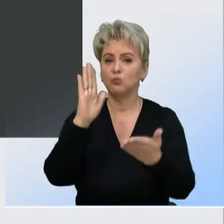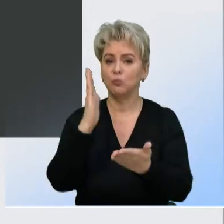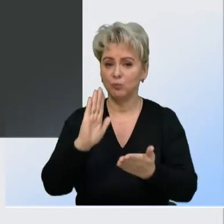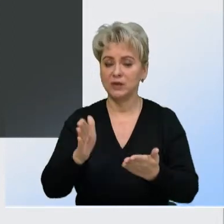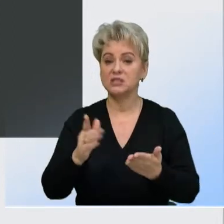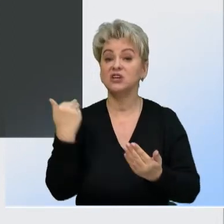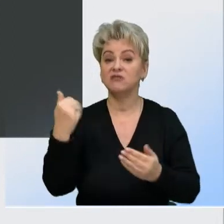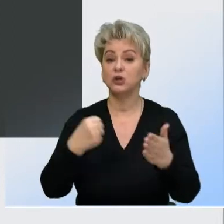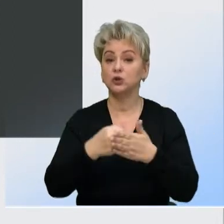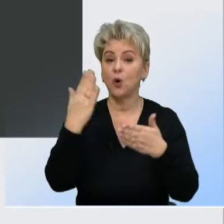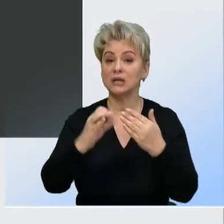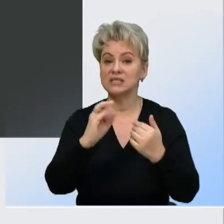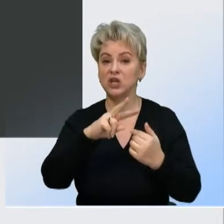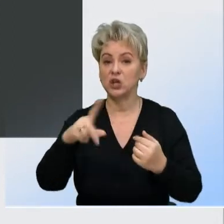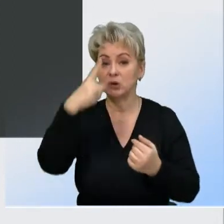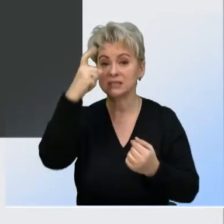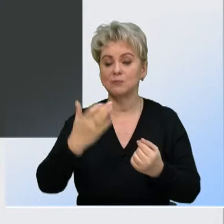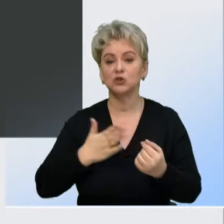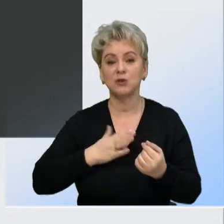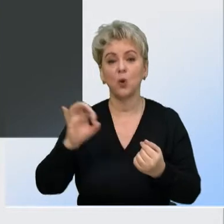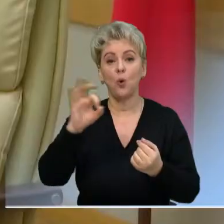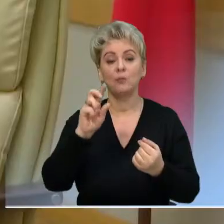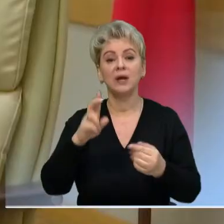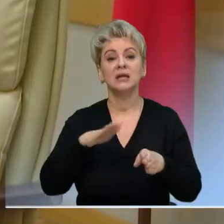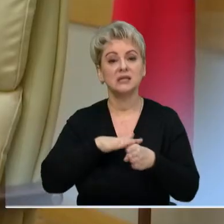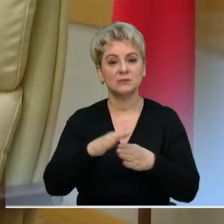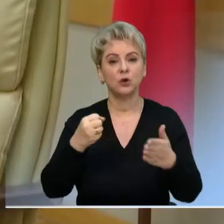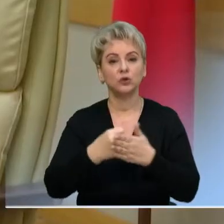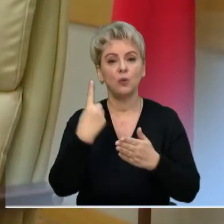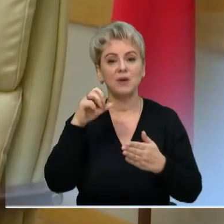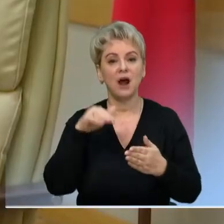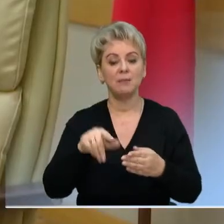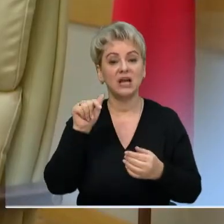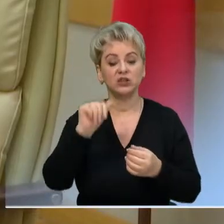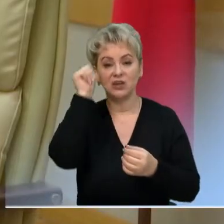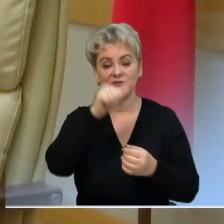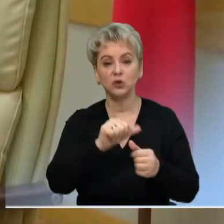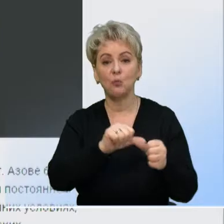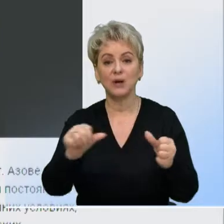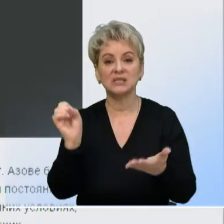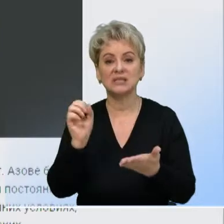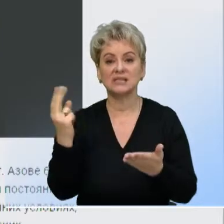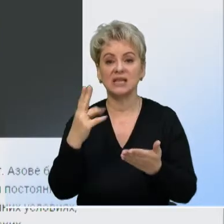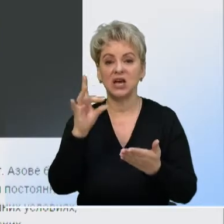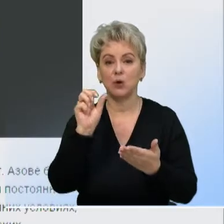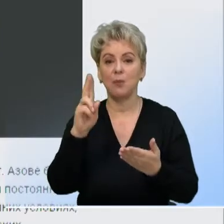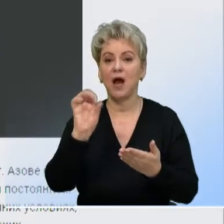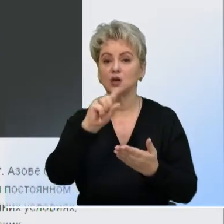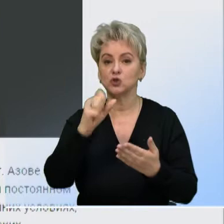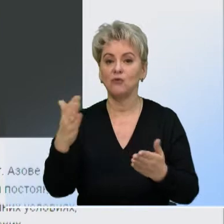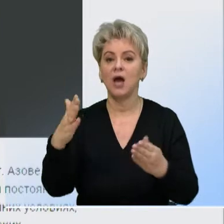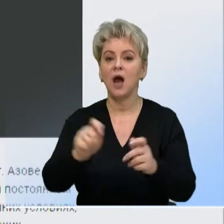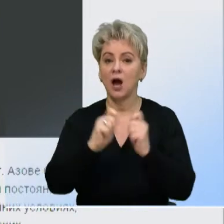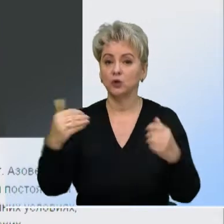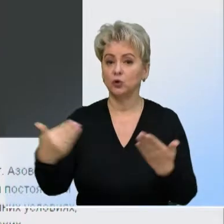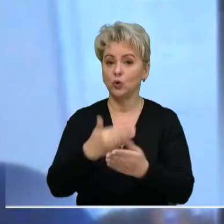и вы до конца июля доложите мне об исполнении. До 1 апреля этого года на базе Центральной больницы Азова откроется новое